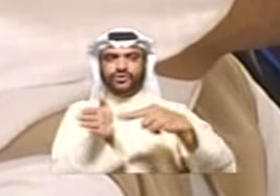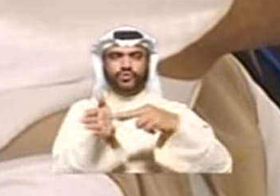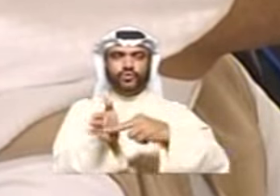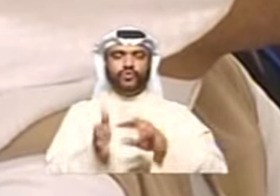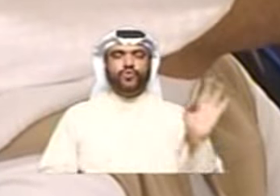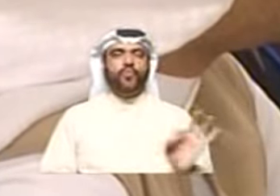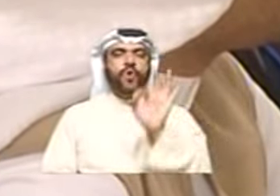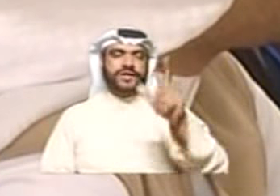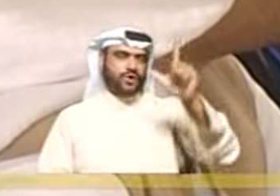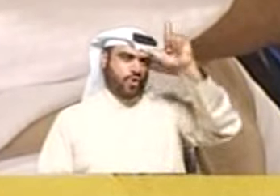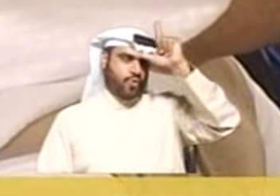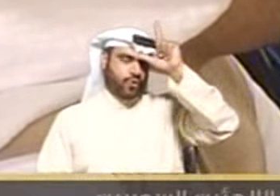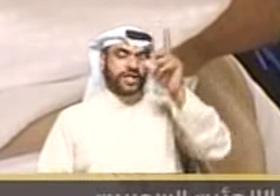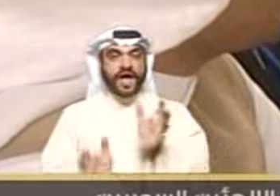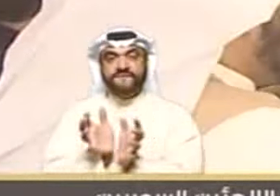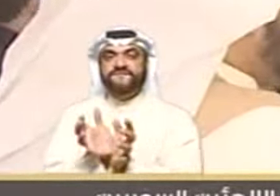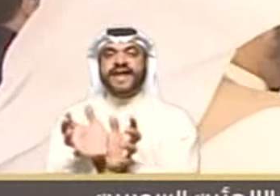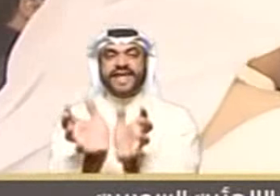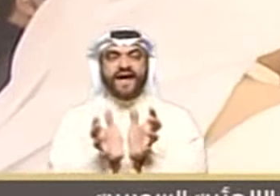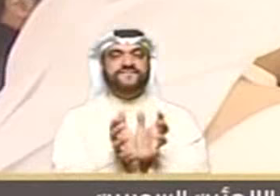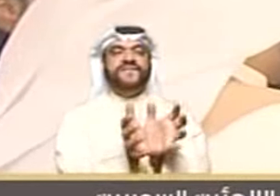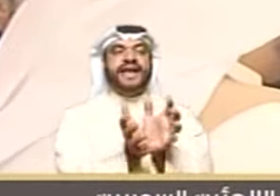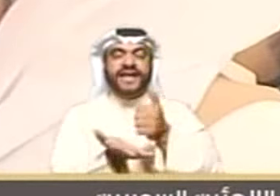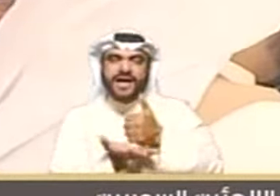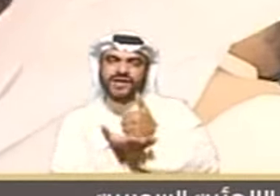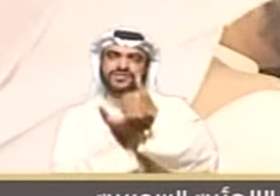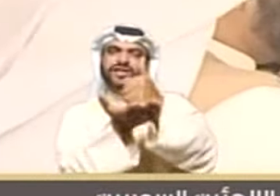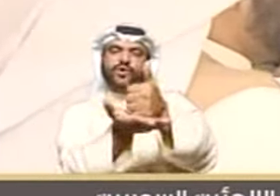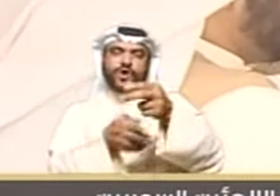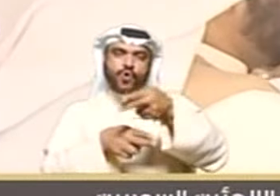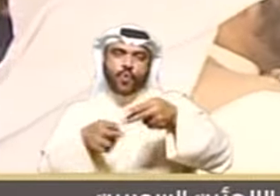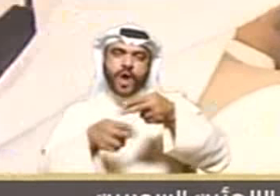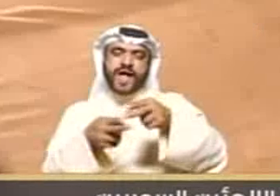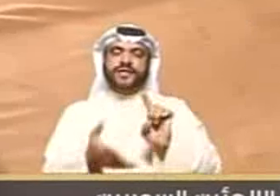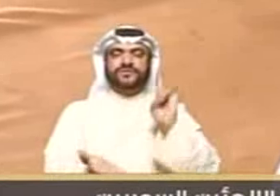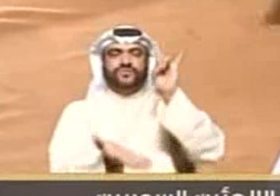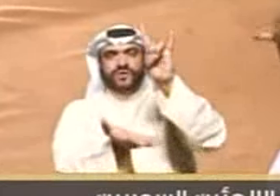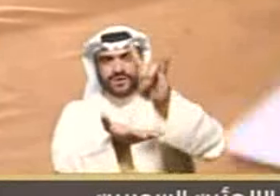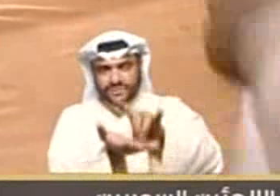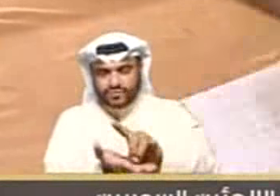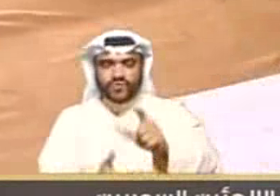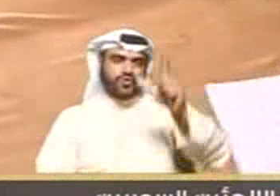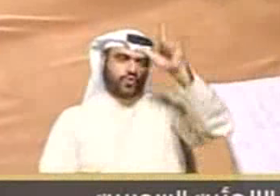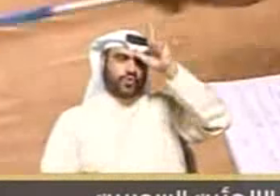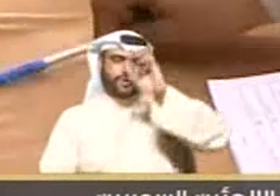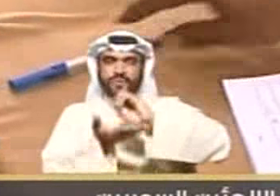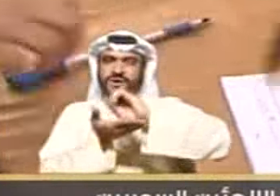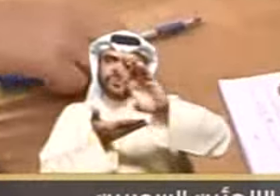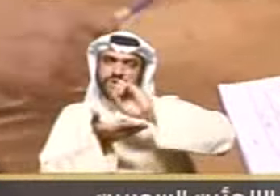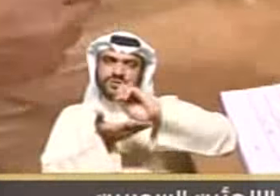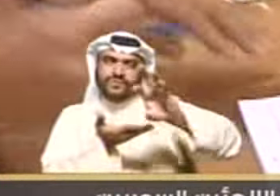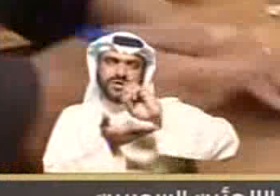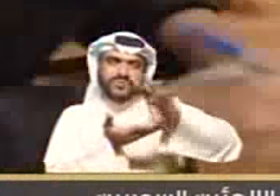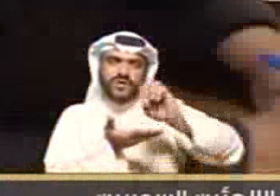فرق تطوعية كويتية تابعة للهيئة الخيرية الإسلامية العالمية وجمعية النجاة الإنسانية بتوزيع كفالات